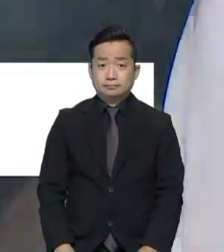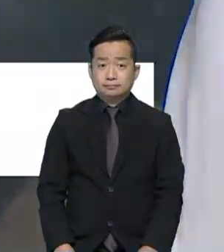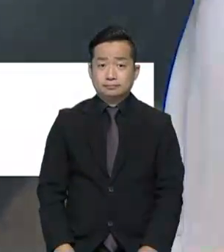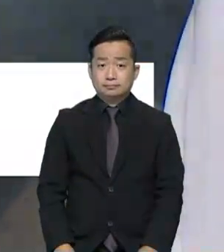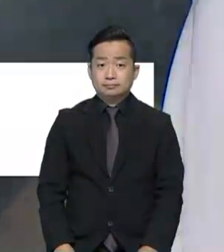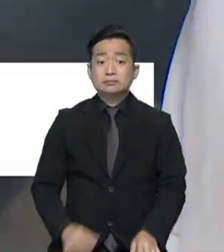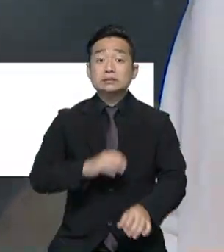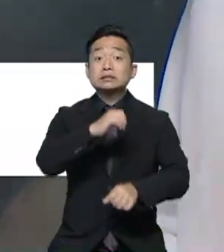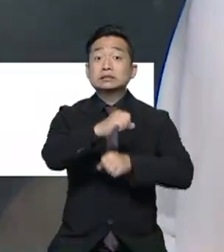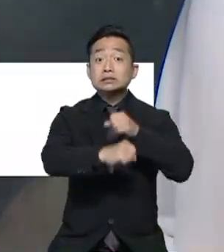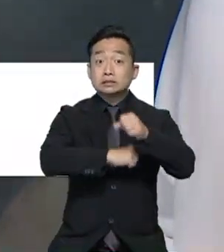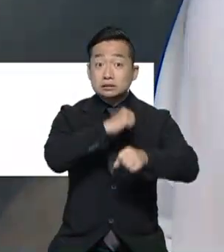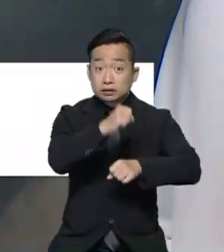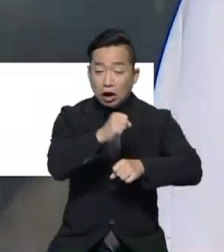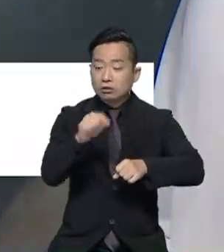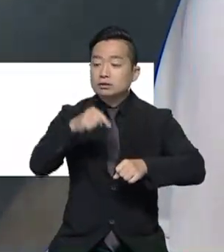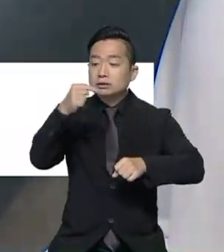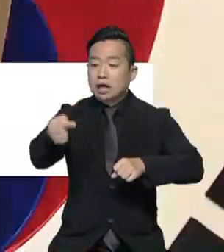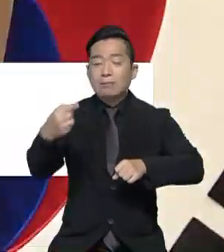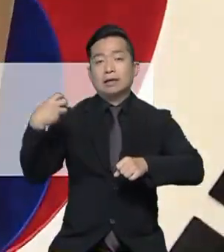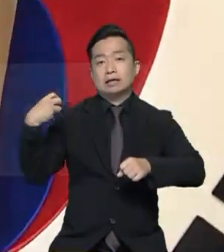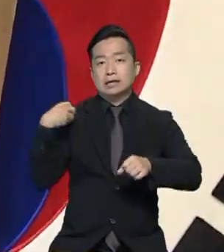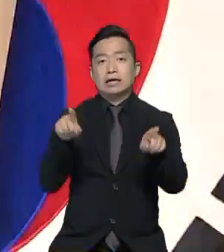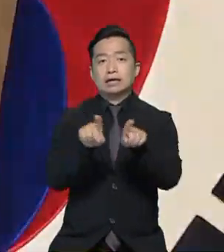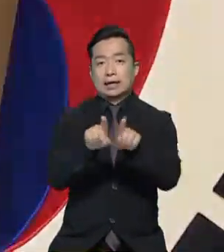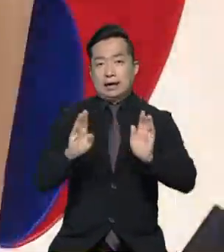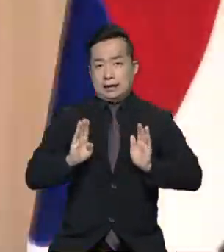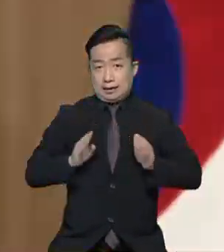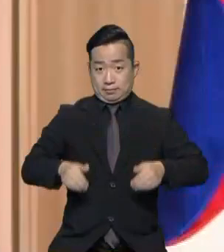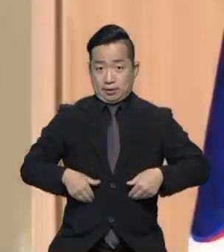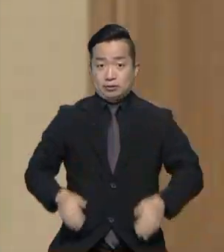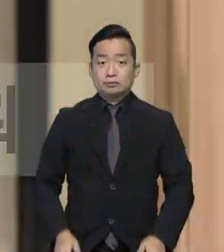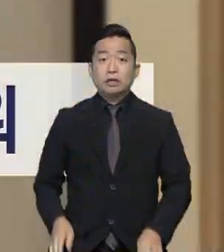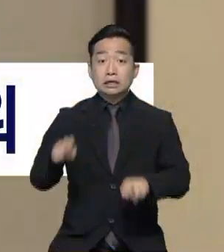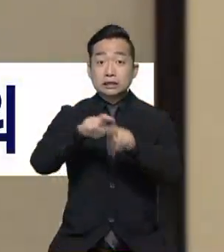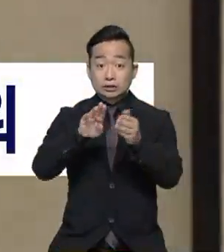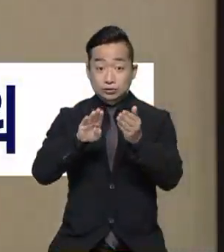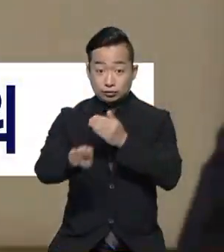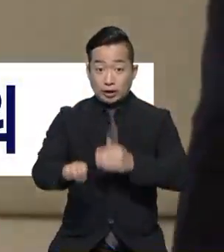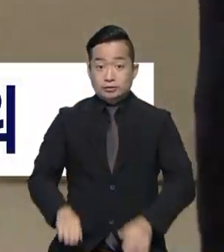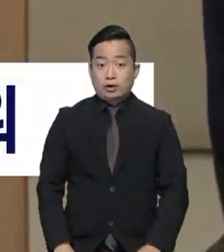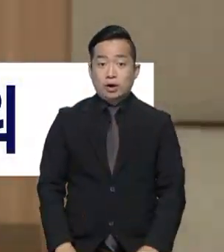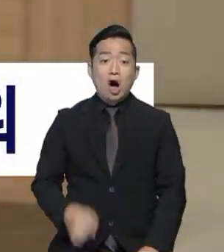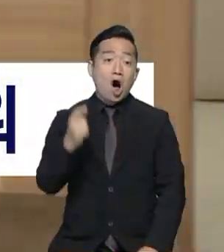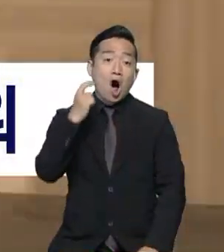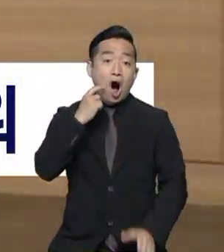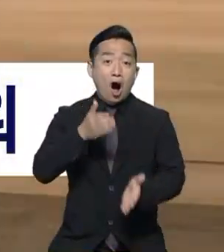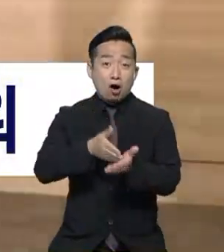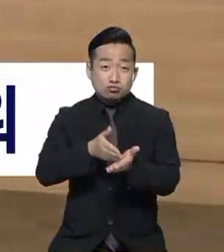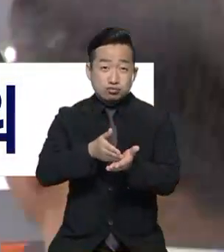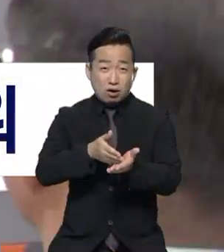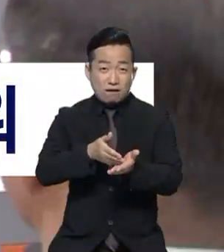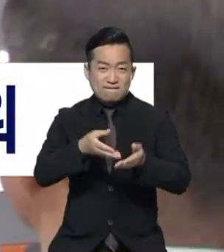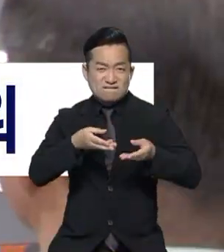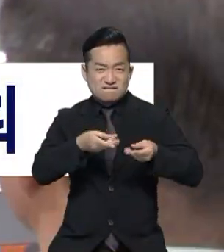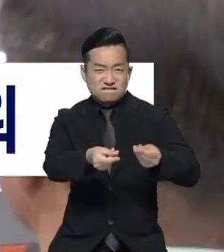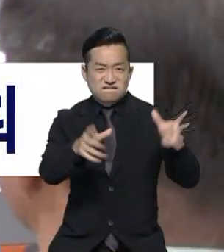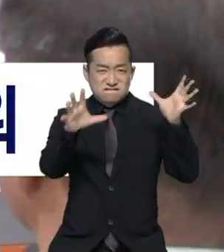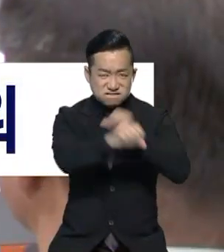자유에는 반드시 책임이 뒤따라야 됩니다. 취임 뒤 이 위원장은 핵심 정책으로 가짜뉴스 척결을